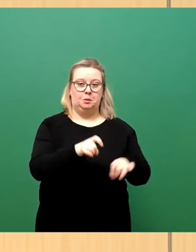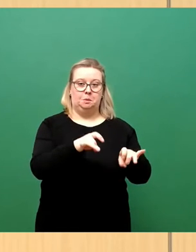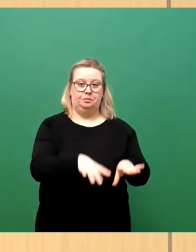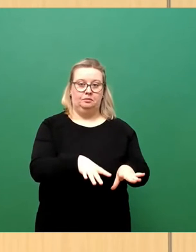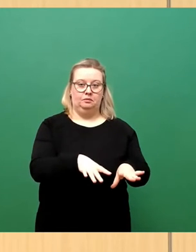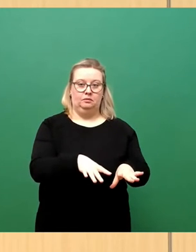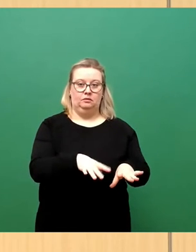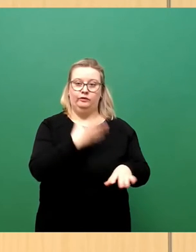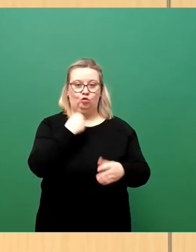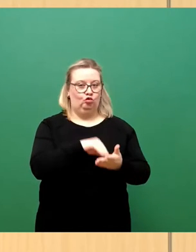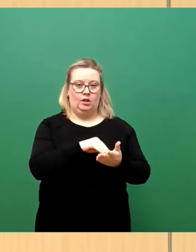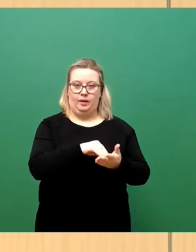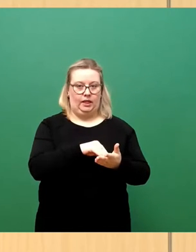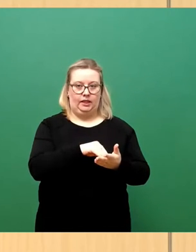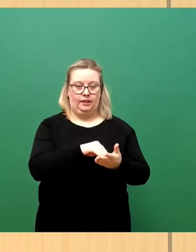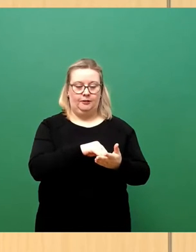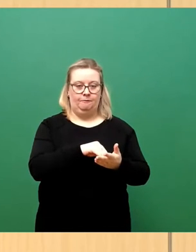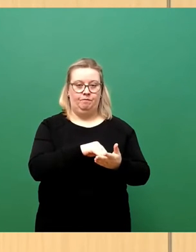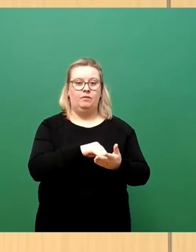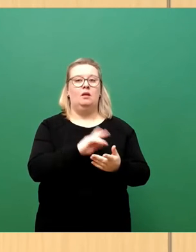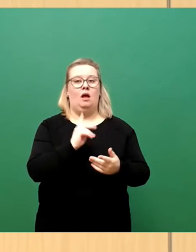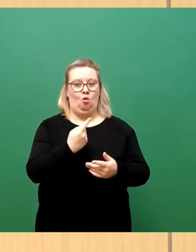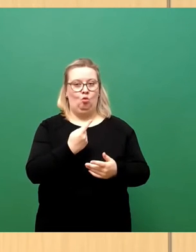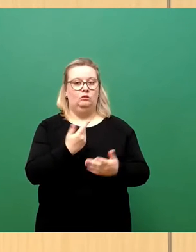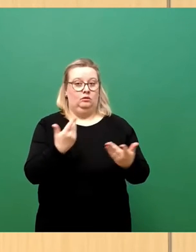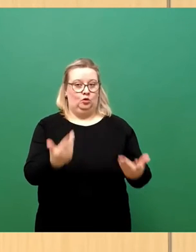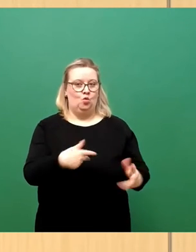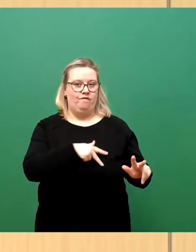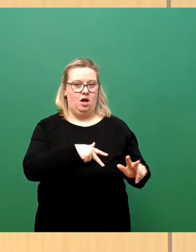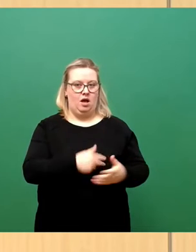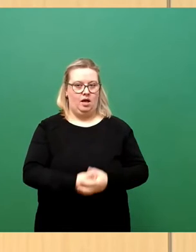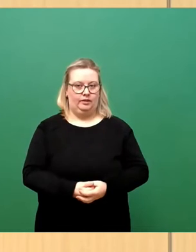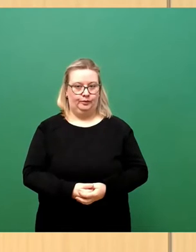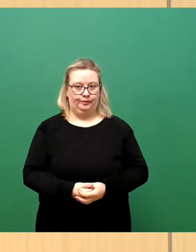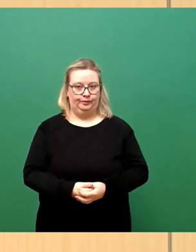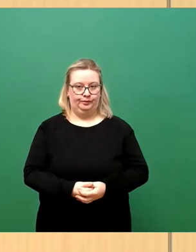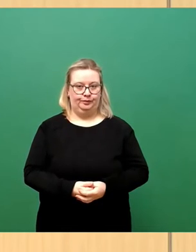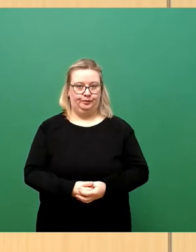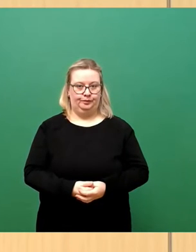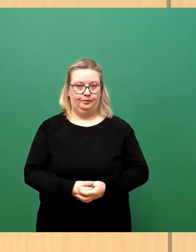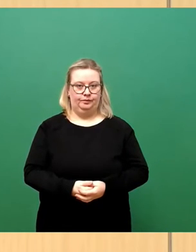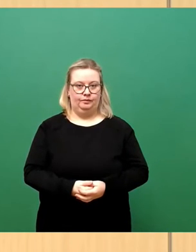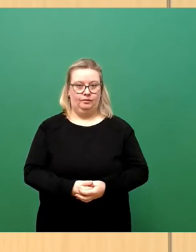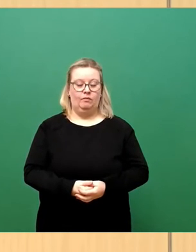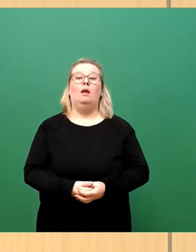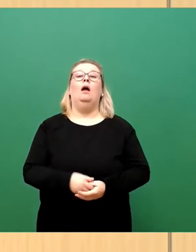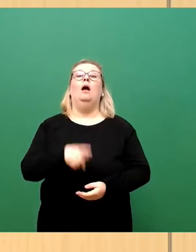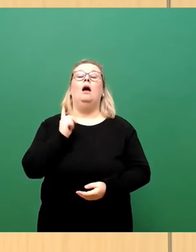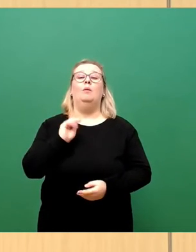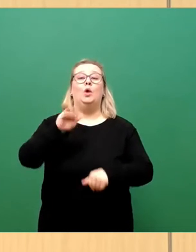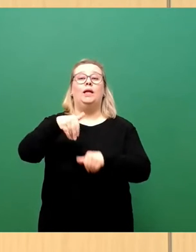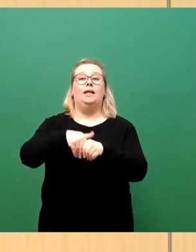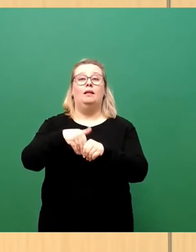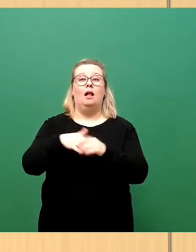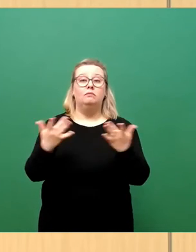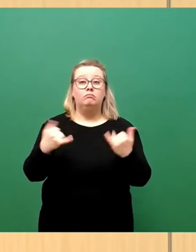diesen Verhandlungen teilzunehmen. Auch das gehört zur Wahrheit dieser Debatte dazu. Aber noch ein Blick auf den Inhalt, worüber reden wir